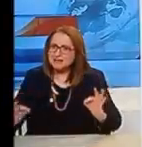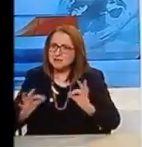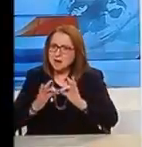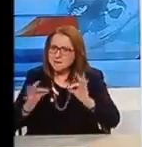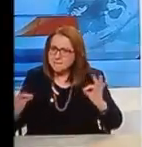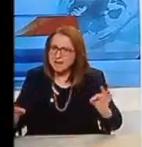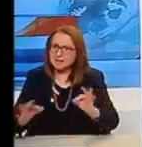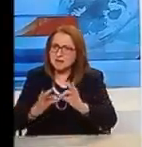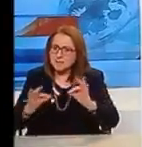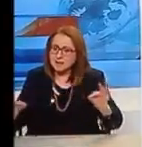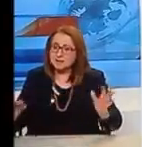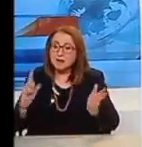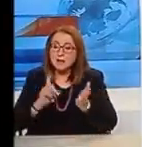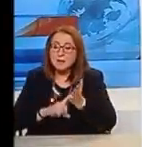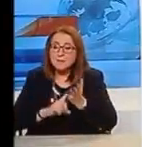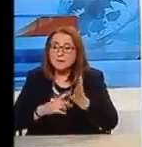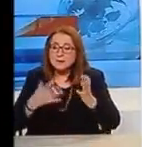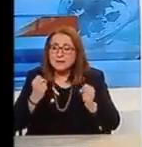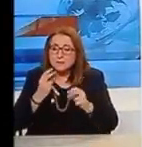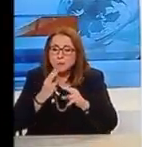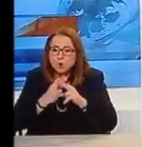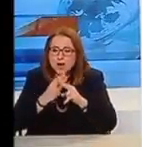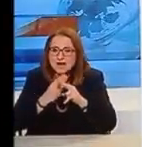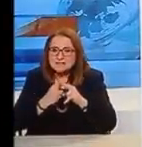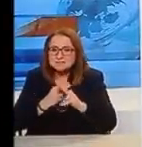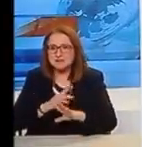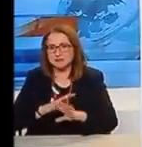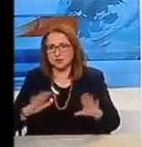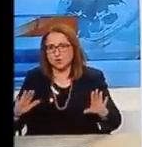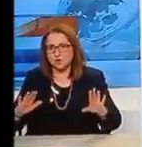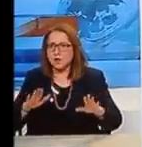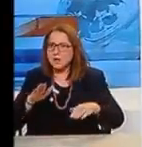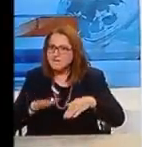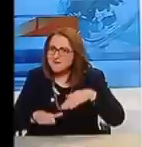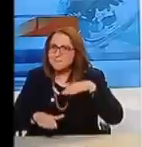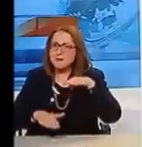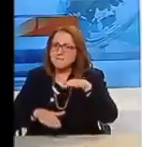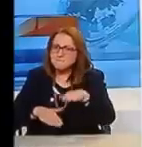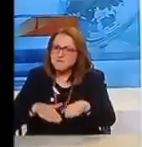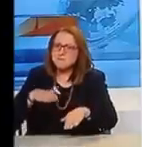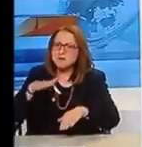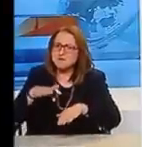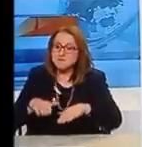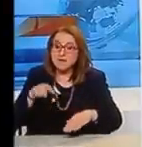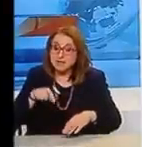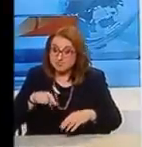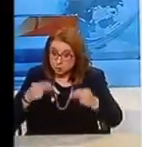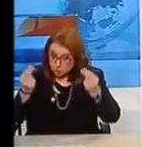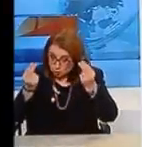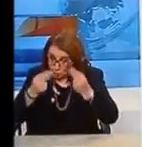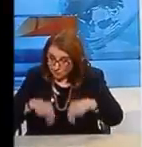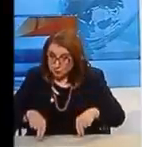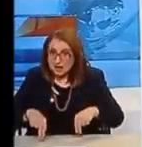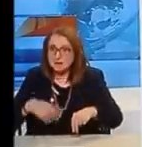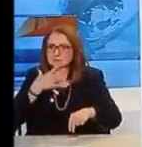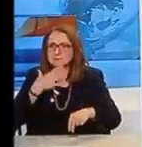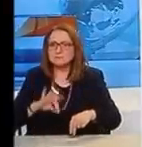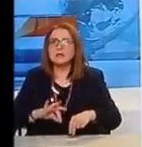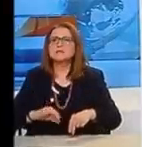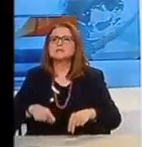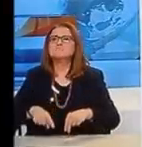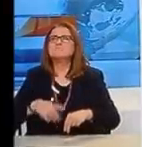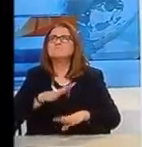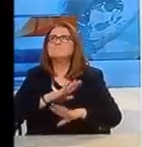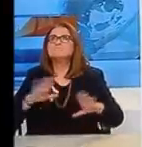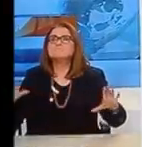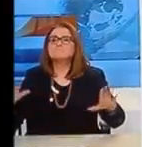τους. Εγχείρημα όμως εξαιρετικά σημαντικό, γιατί το αποτέλεσμά του θα κρίνει τα πάντα για τις ζωές μας, την καθημερινότητά μας, την